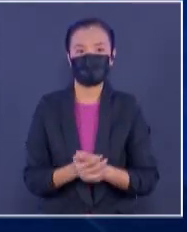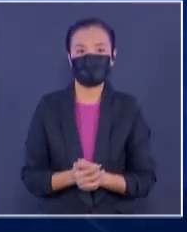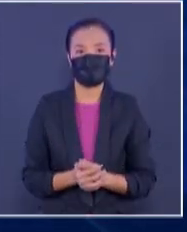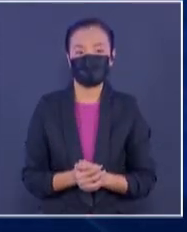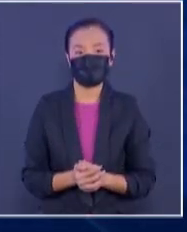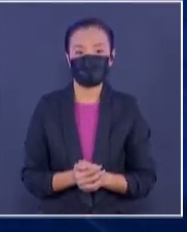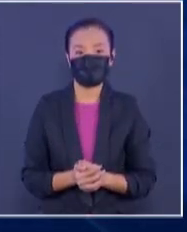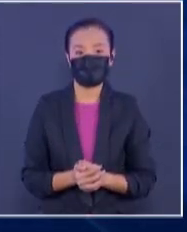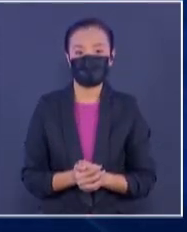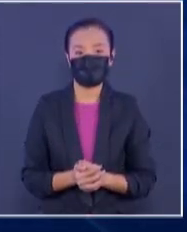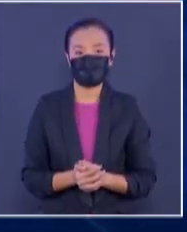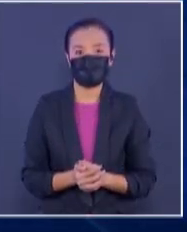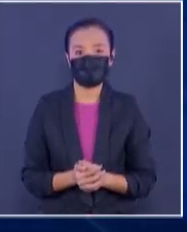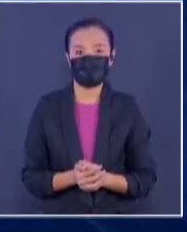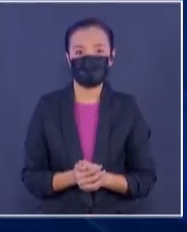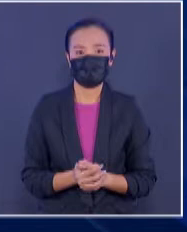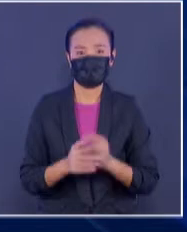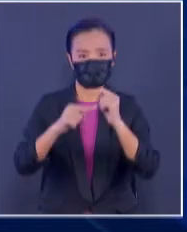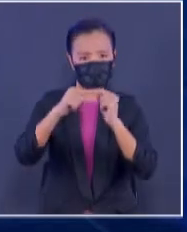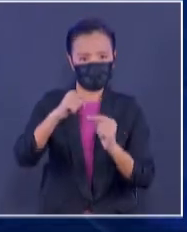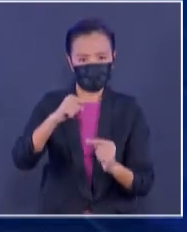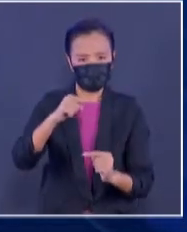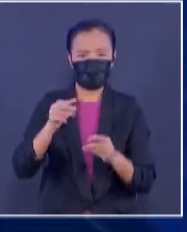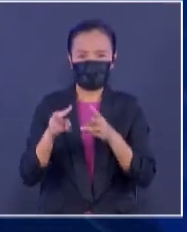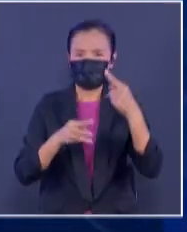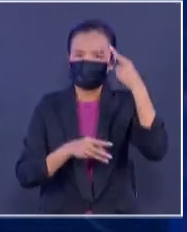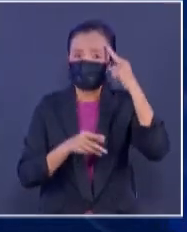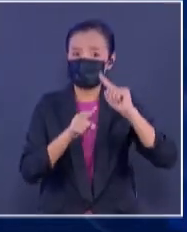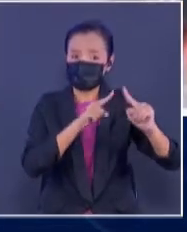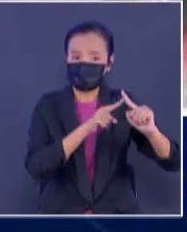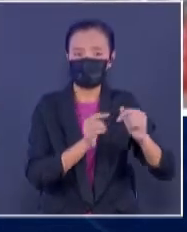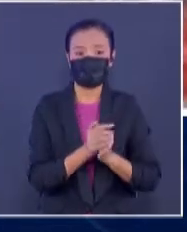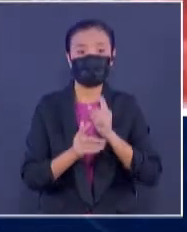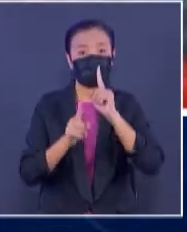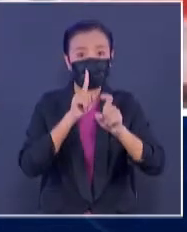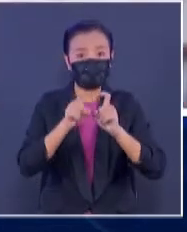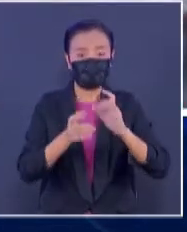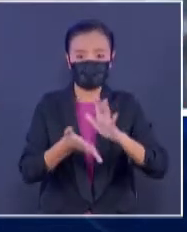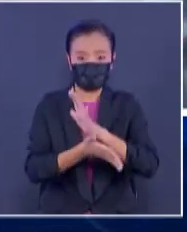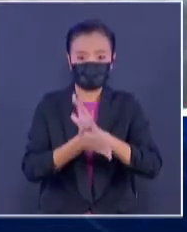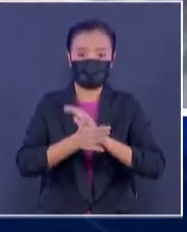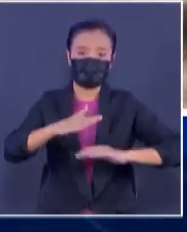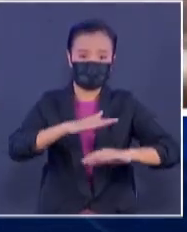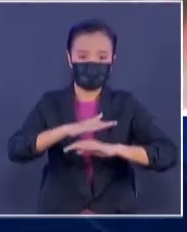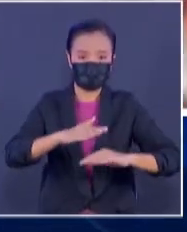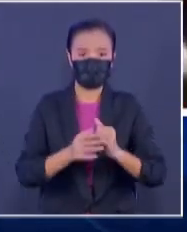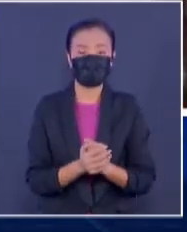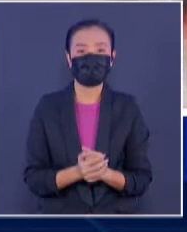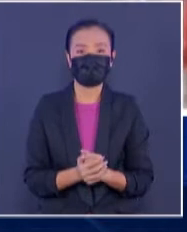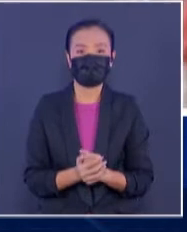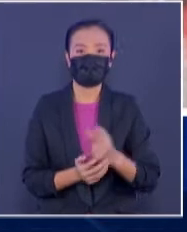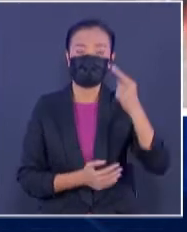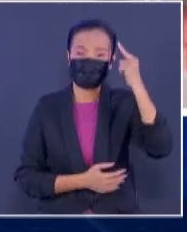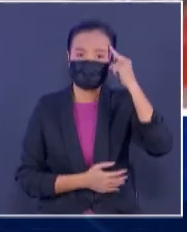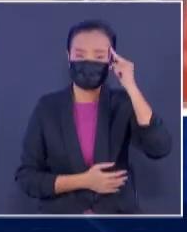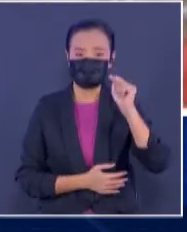มีชาวโซเชียลมีเดียนะคะเข้ามาแสดงความคิดเห็นกันเยอะเลยจากการสอบสวนเอกสารหลักฐานต่างๆค่ะเขาบอกว่าในเบื้องต้นเนี่ยทราบว่